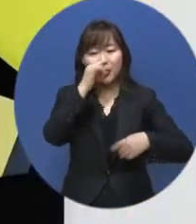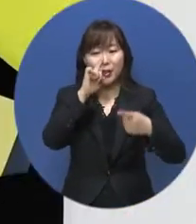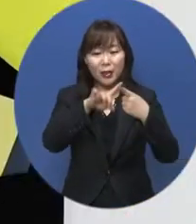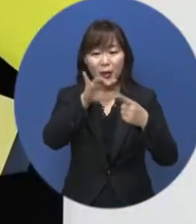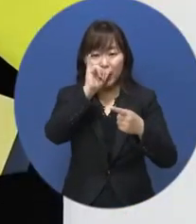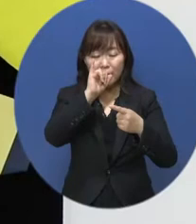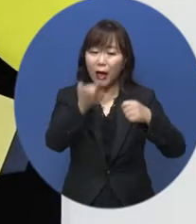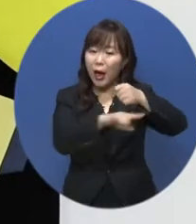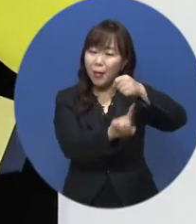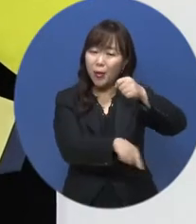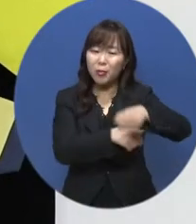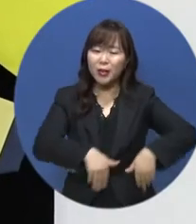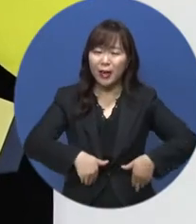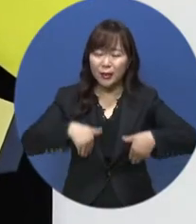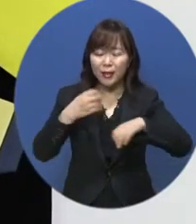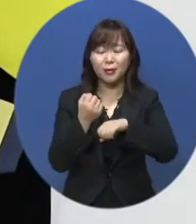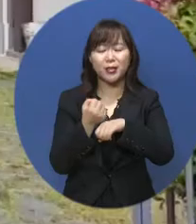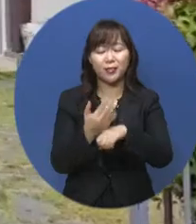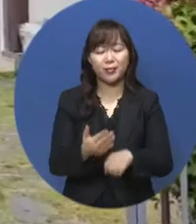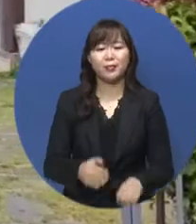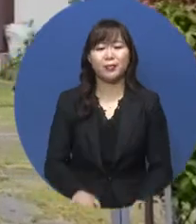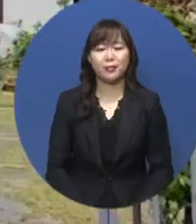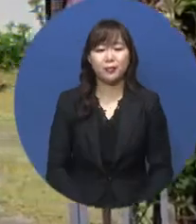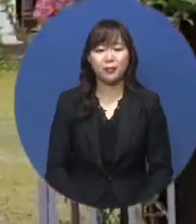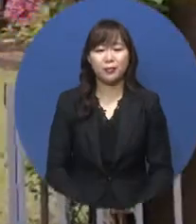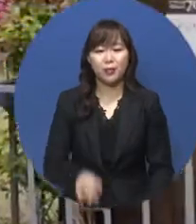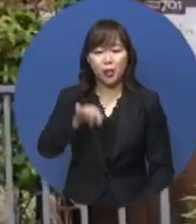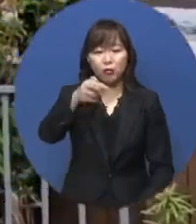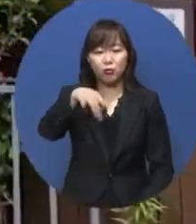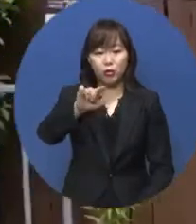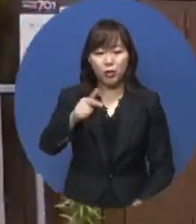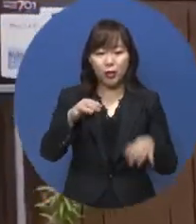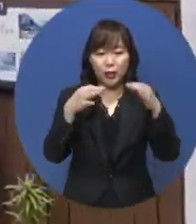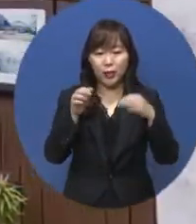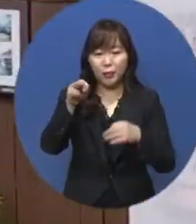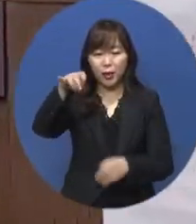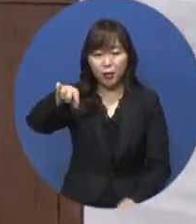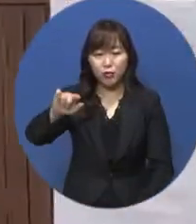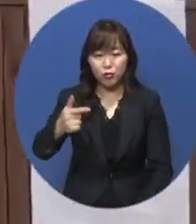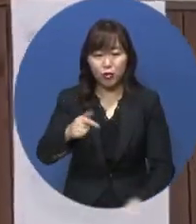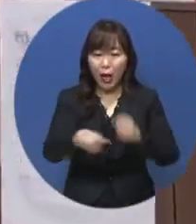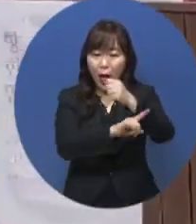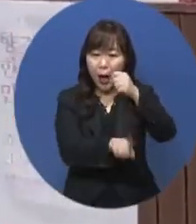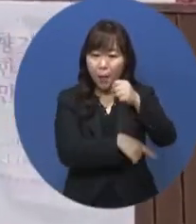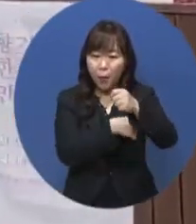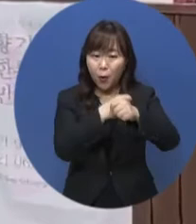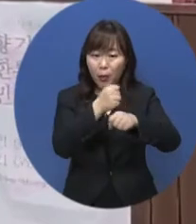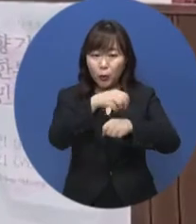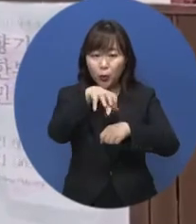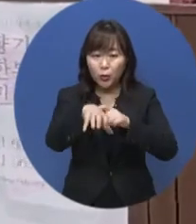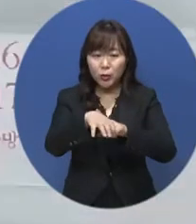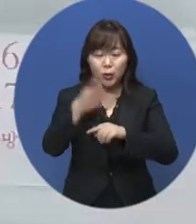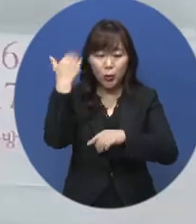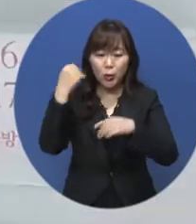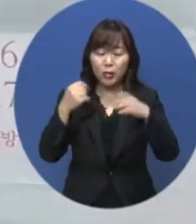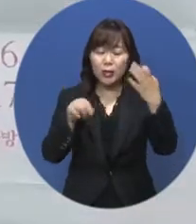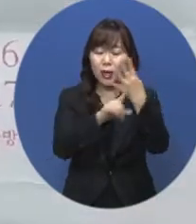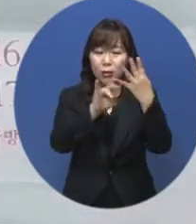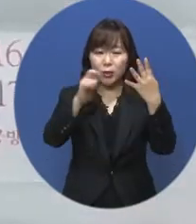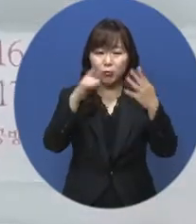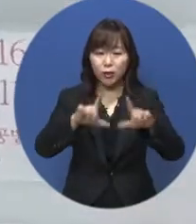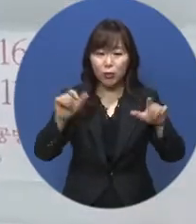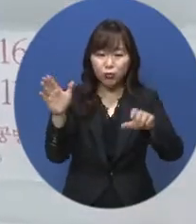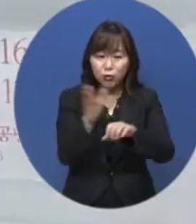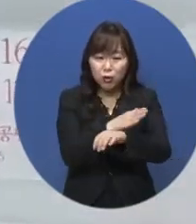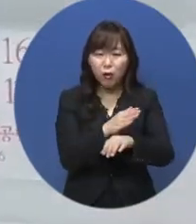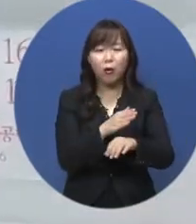한복은 따스함을 선사합니다. 순천 김혜순 한복 공방에서는 지난달 16일부터 한복의